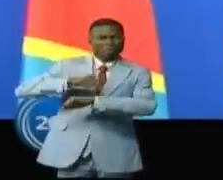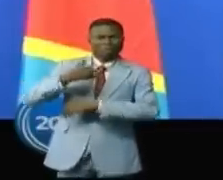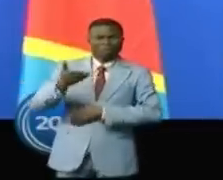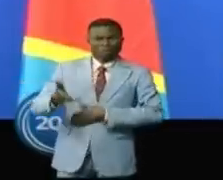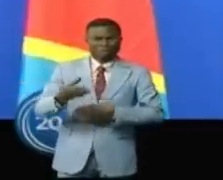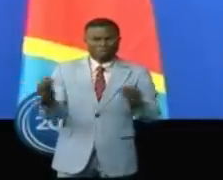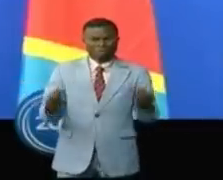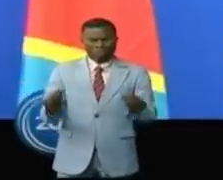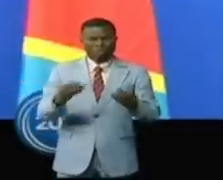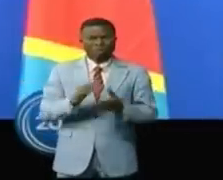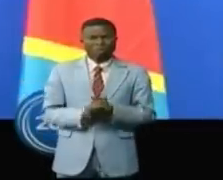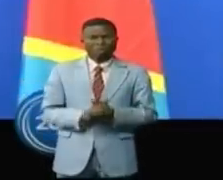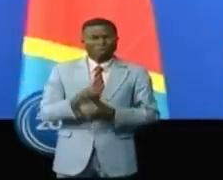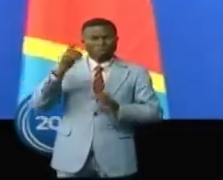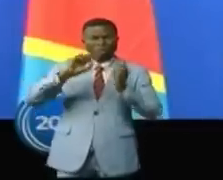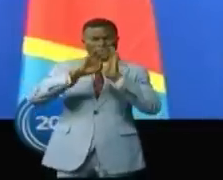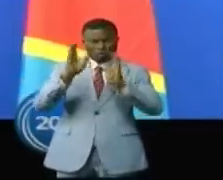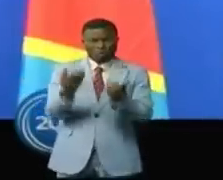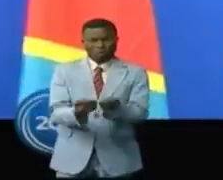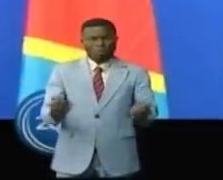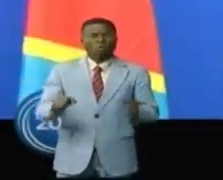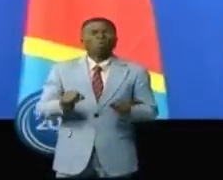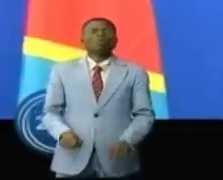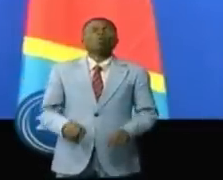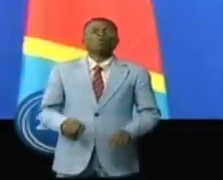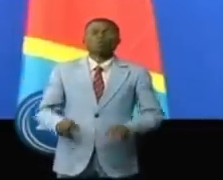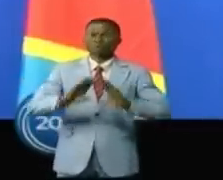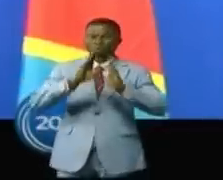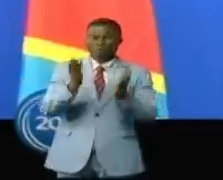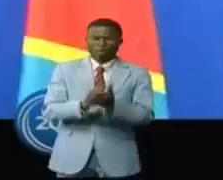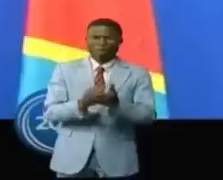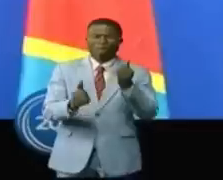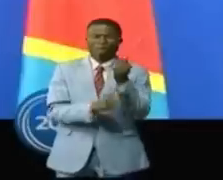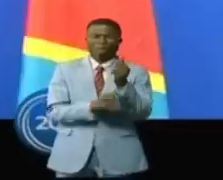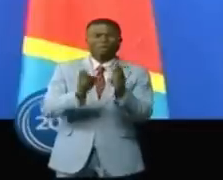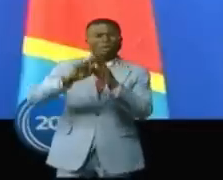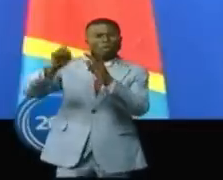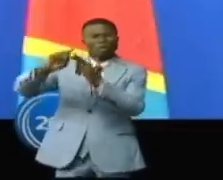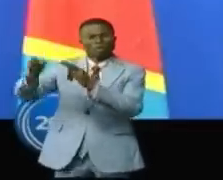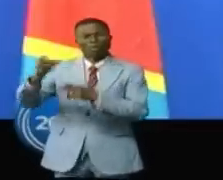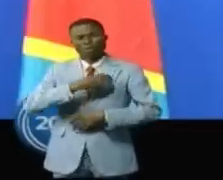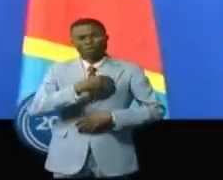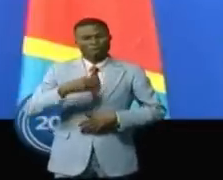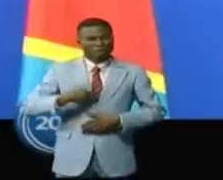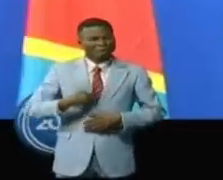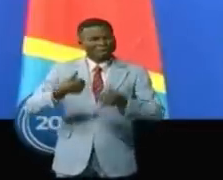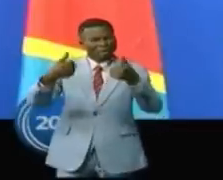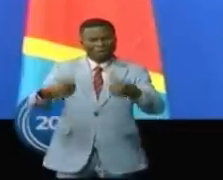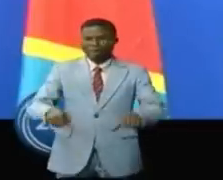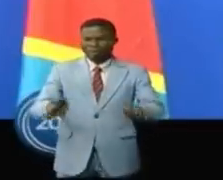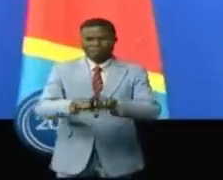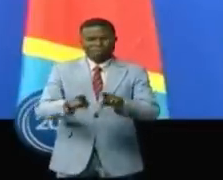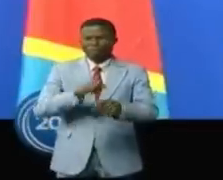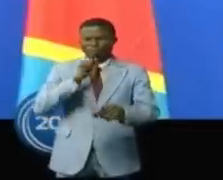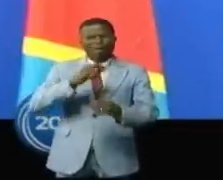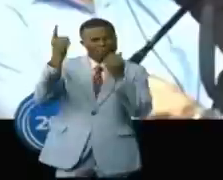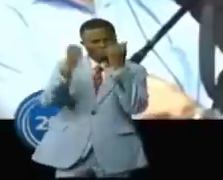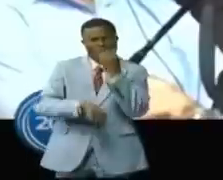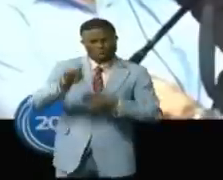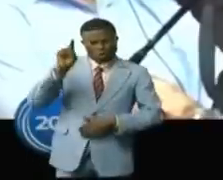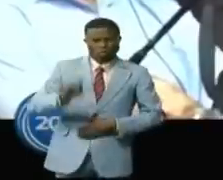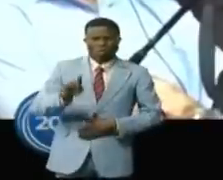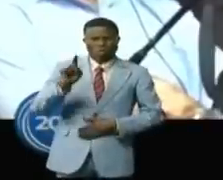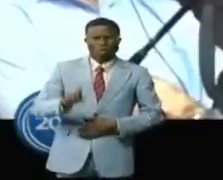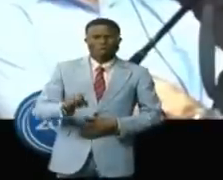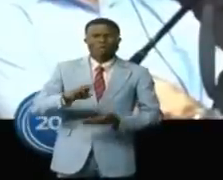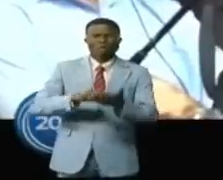Parce que pour tous ces enfants qui meurent, pour toutes ces femmes qui se déplacent, ça ne peut pas rester impuni. Ça